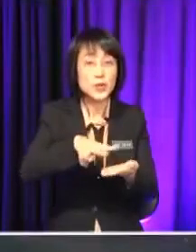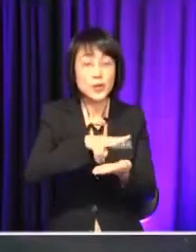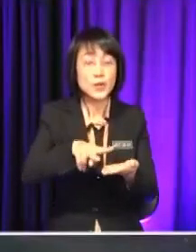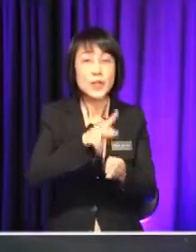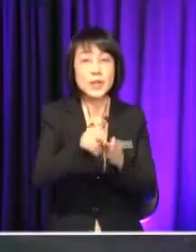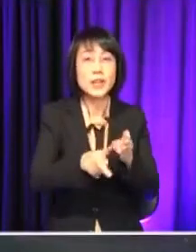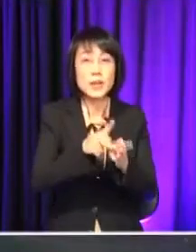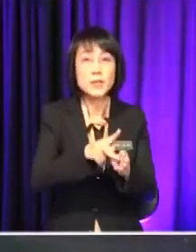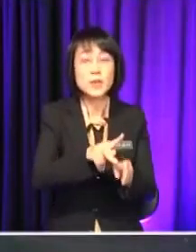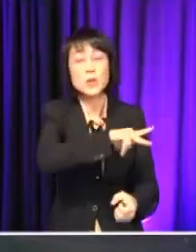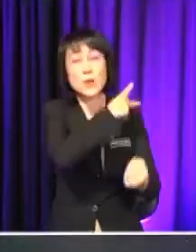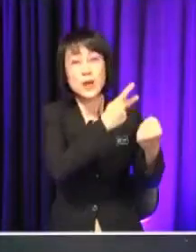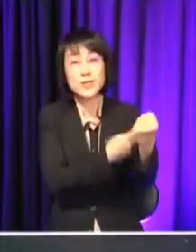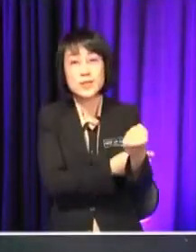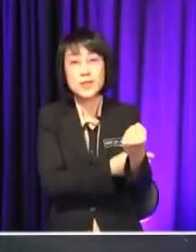kan